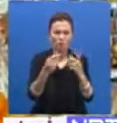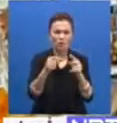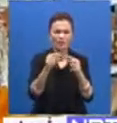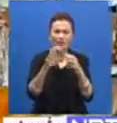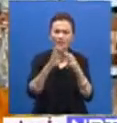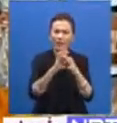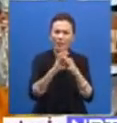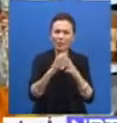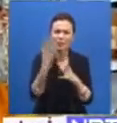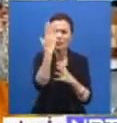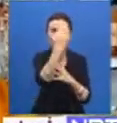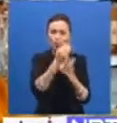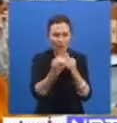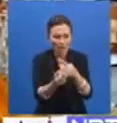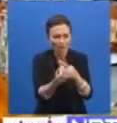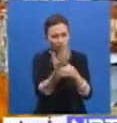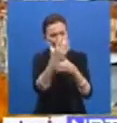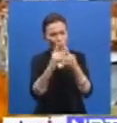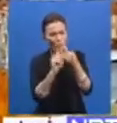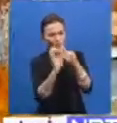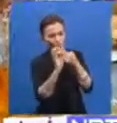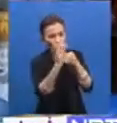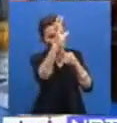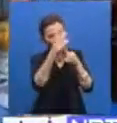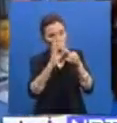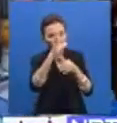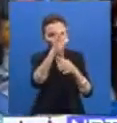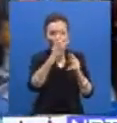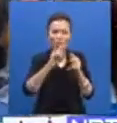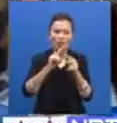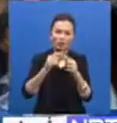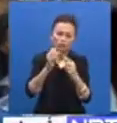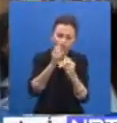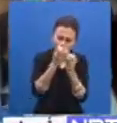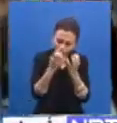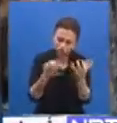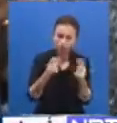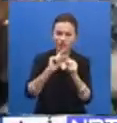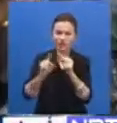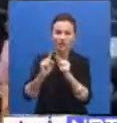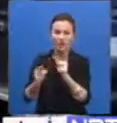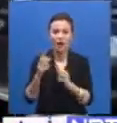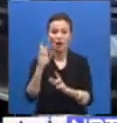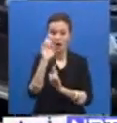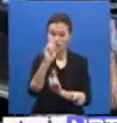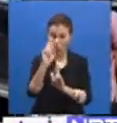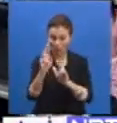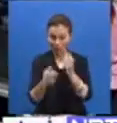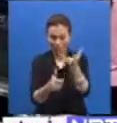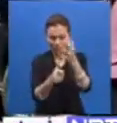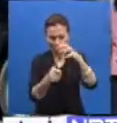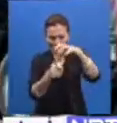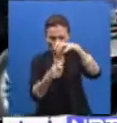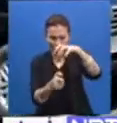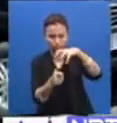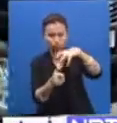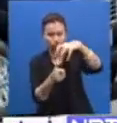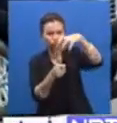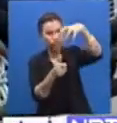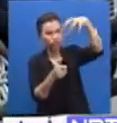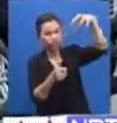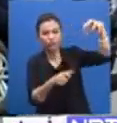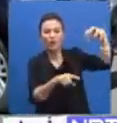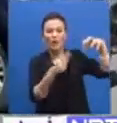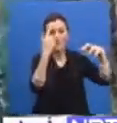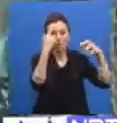ที่อาจจะเกิดขึ้นในช่วงของเทศกาลลอยกระทงรอบเน้นย้ำให้ระมัดระวังการจดโคมลอยซึ่งก่อให้เกิดเพลิง